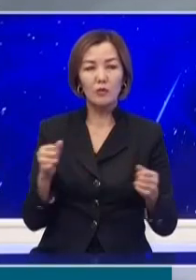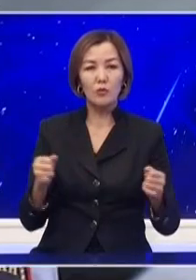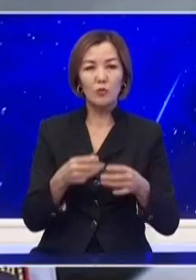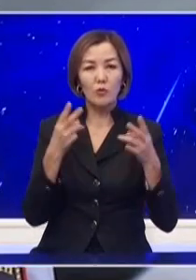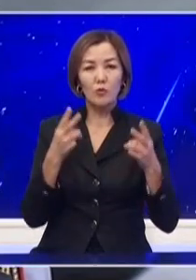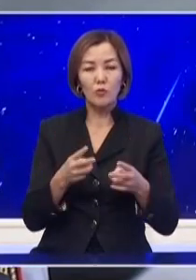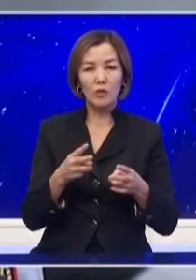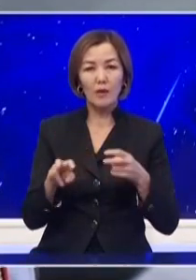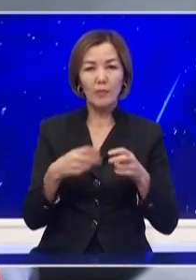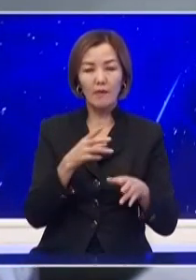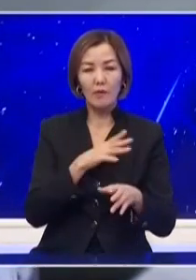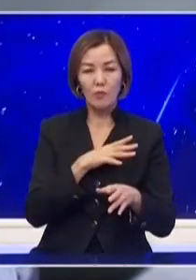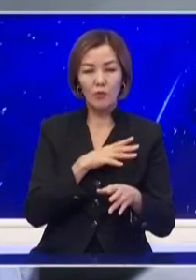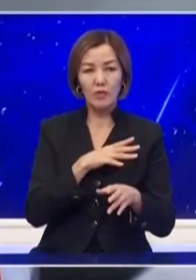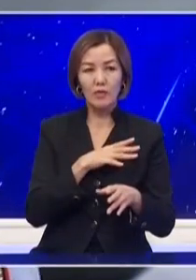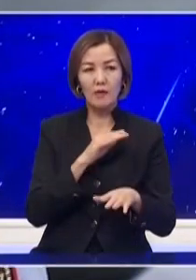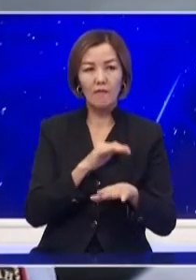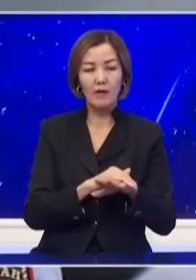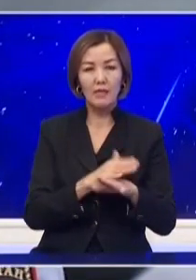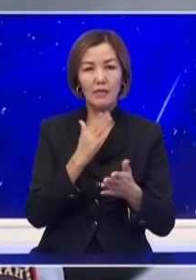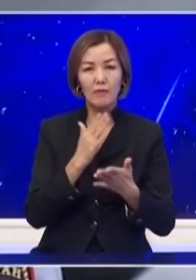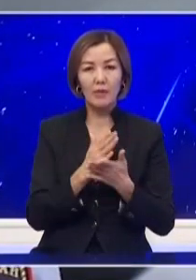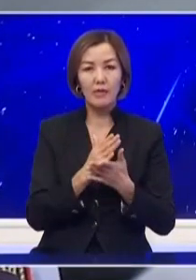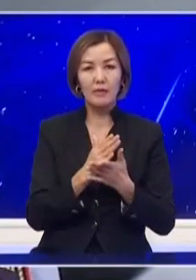ережесі бұзушылық фактілері анықталды.